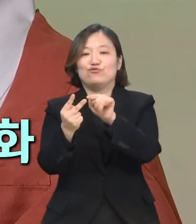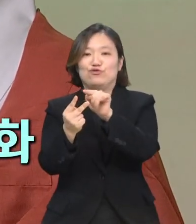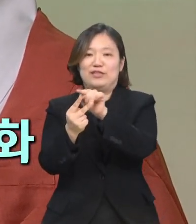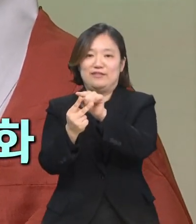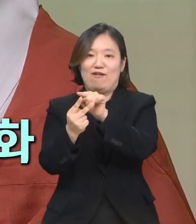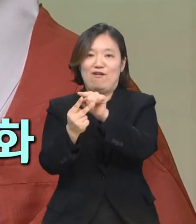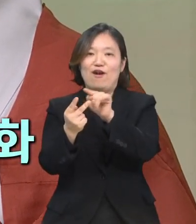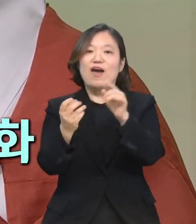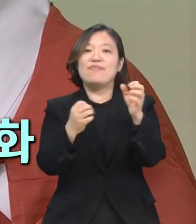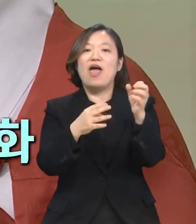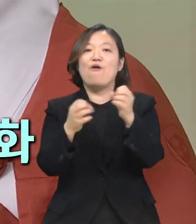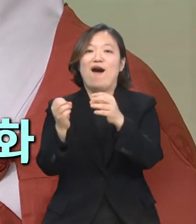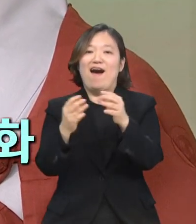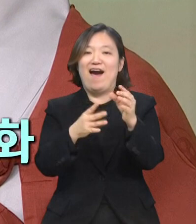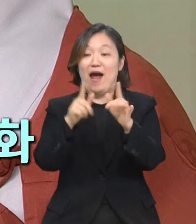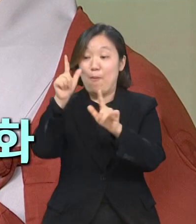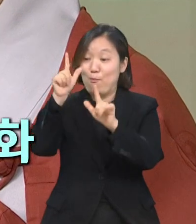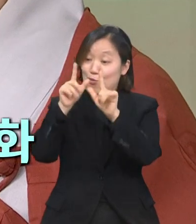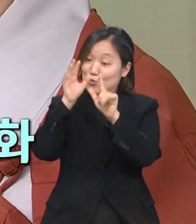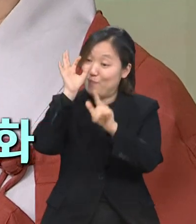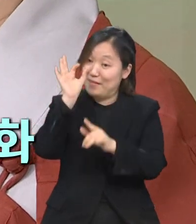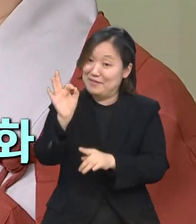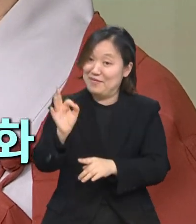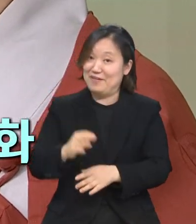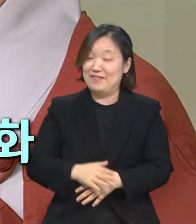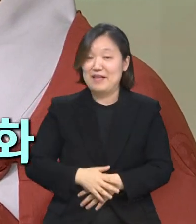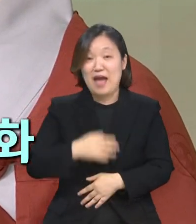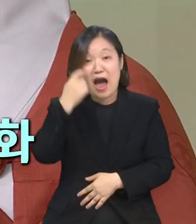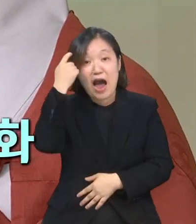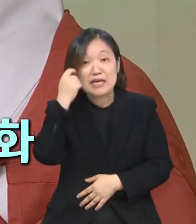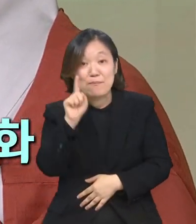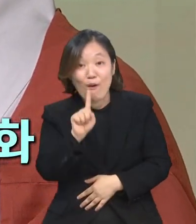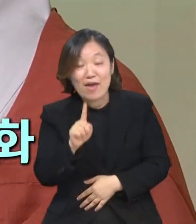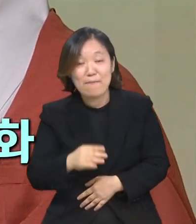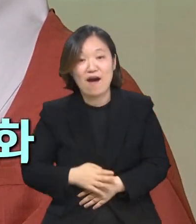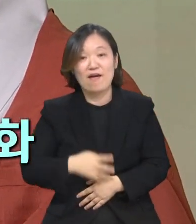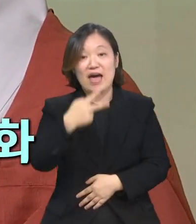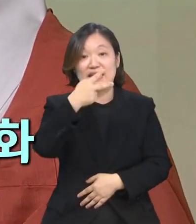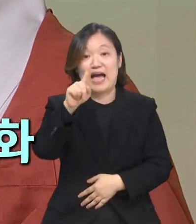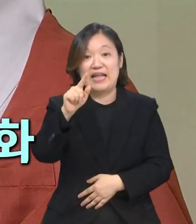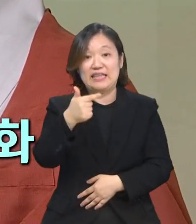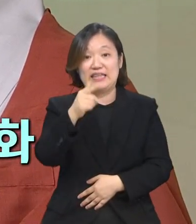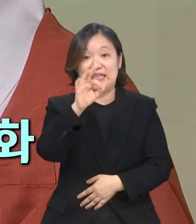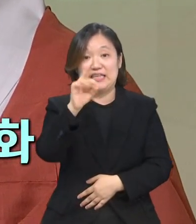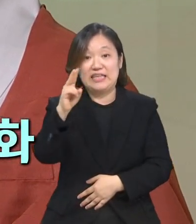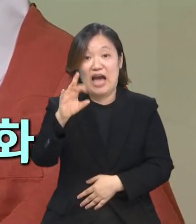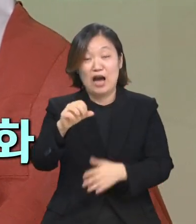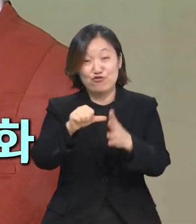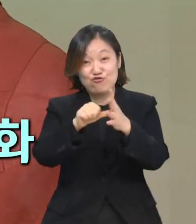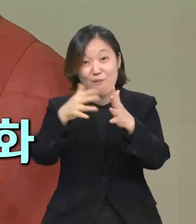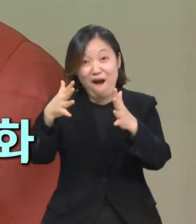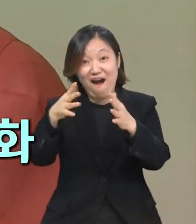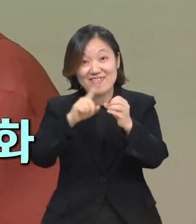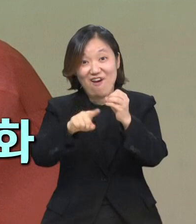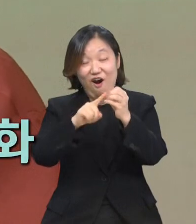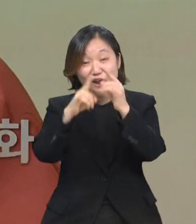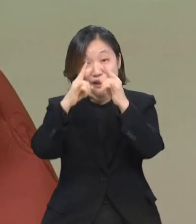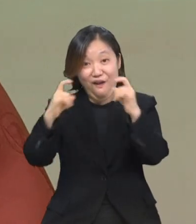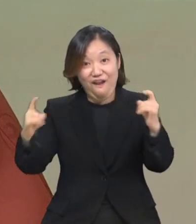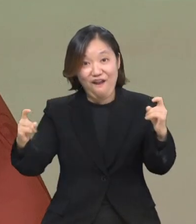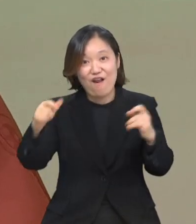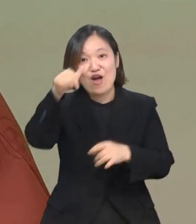나누시더라구요 딱 느낌이 단양함이 구인사잖아요 구인사 딱 느낌이